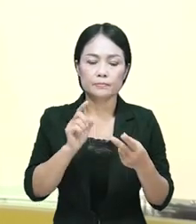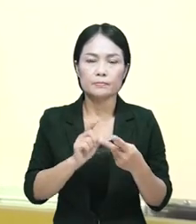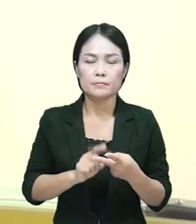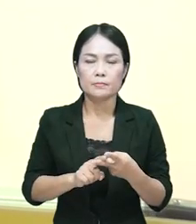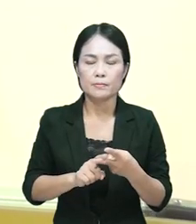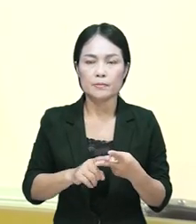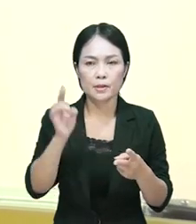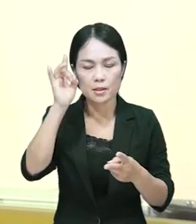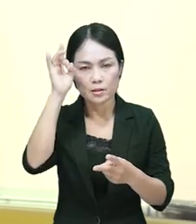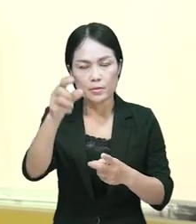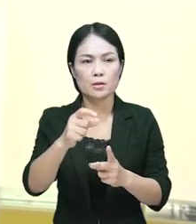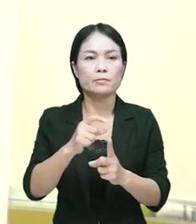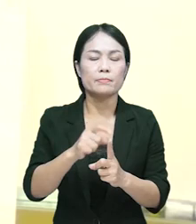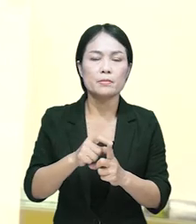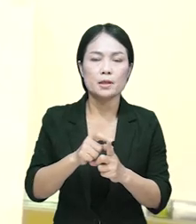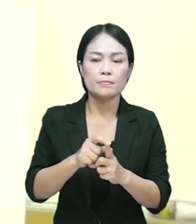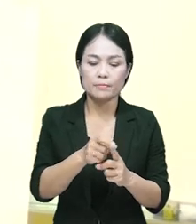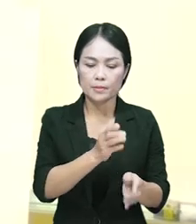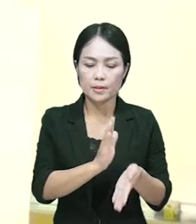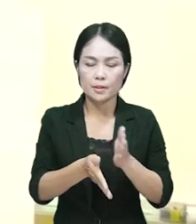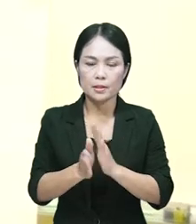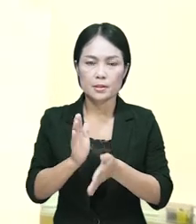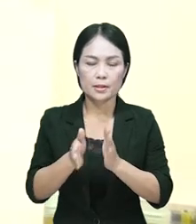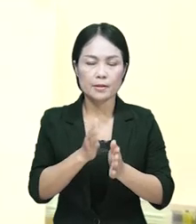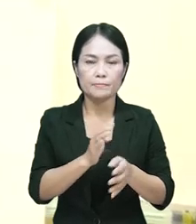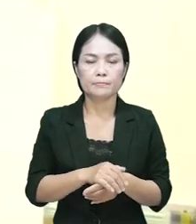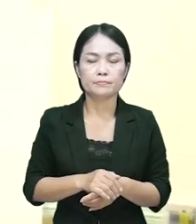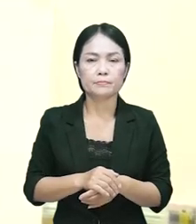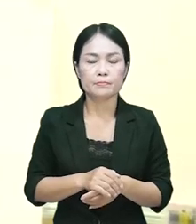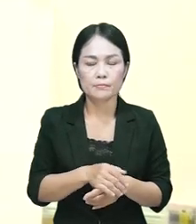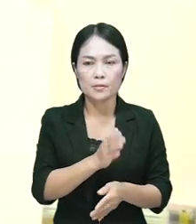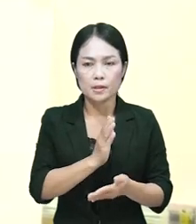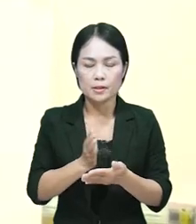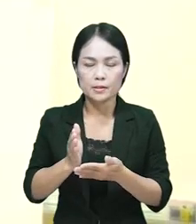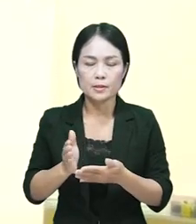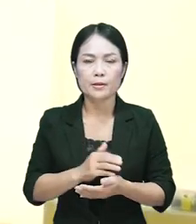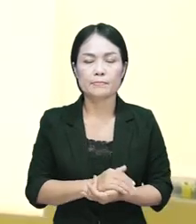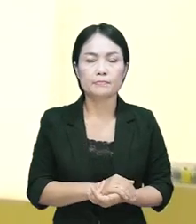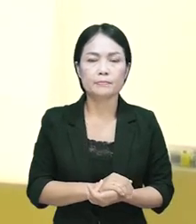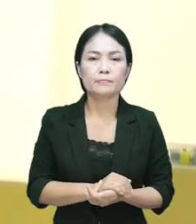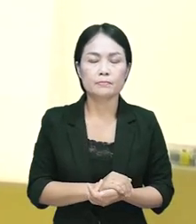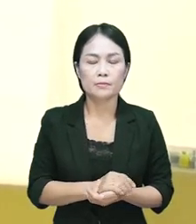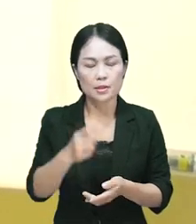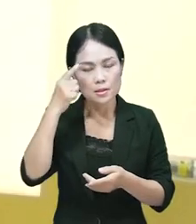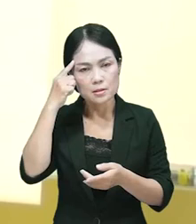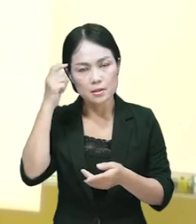2បញ្យលពាក្យចិញ្ច្រាំចិញ្ច្រាំស